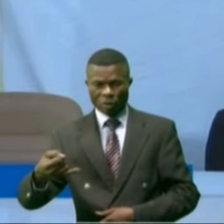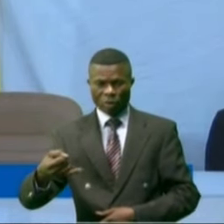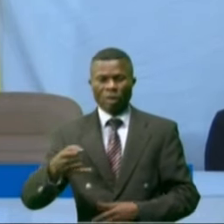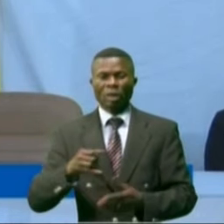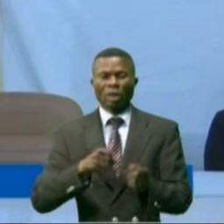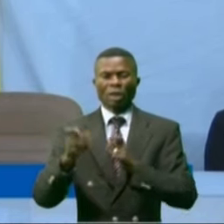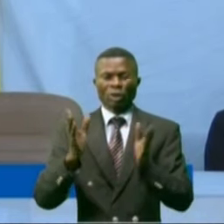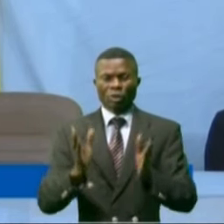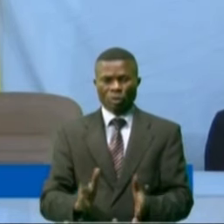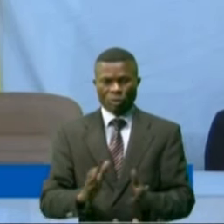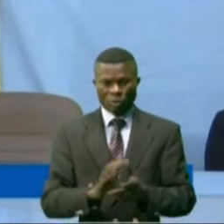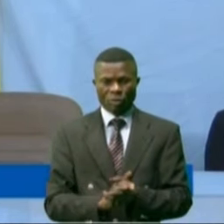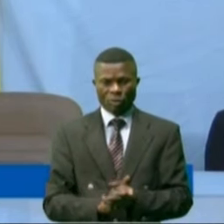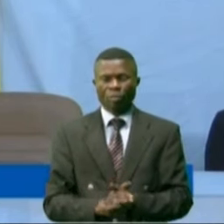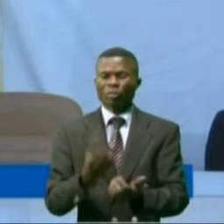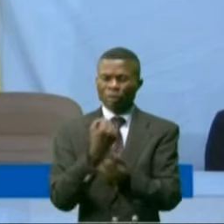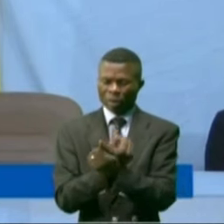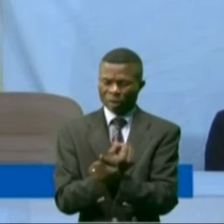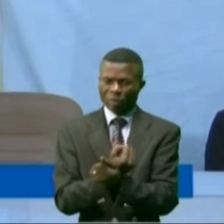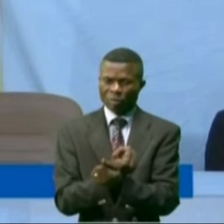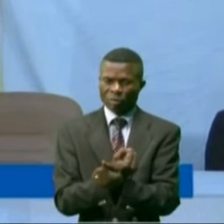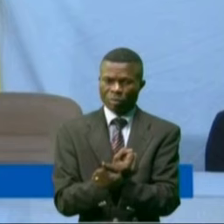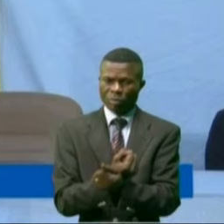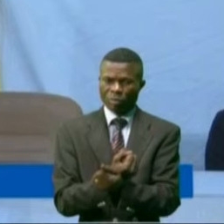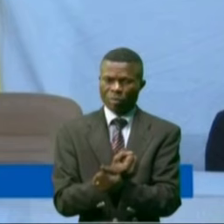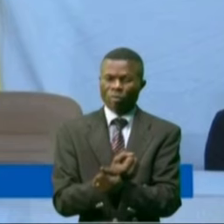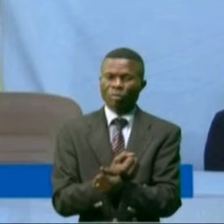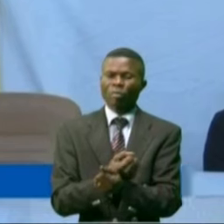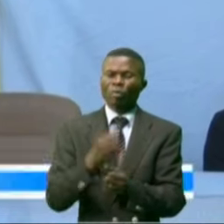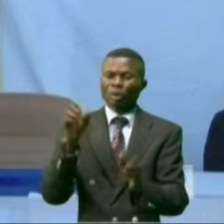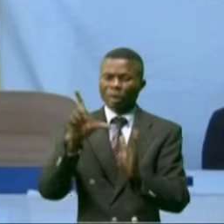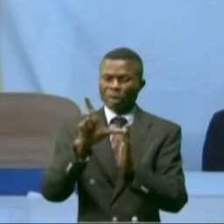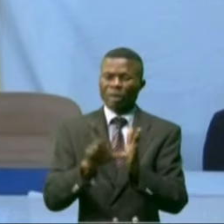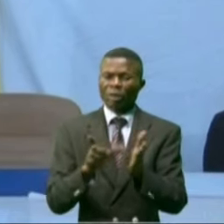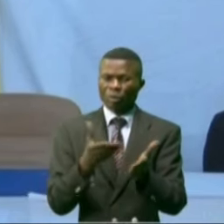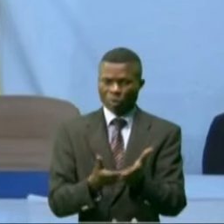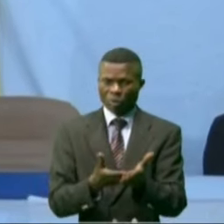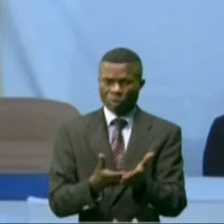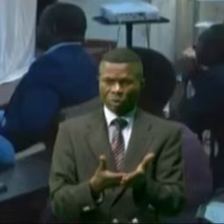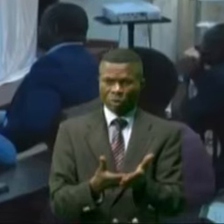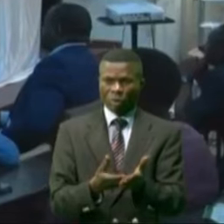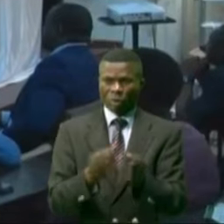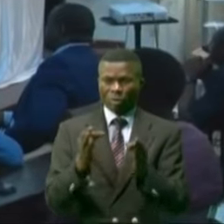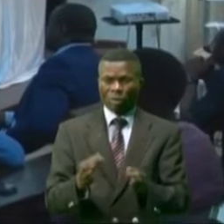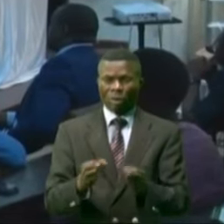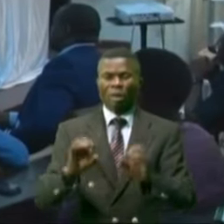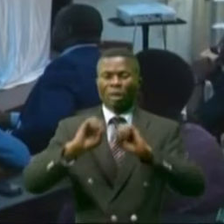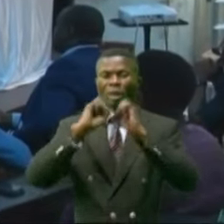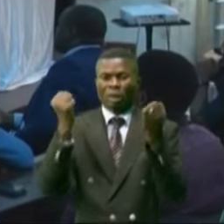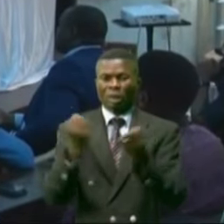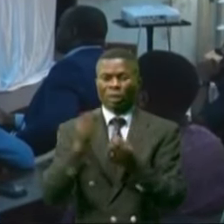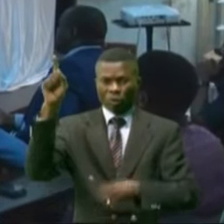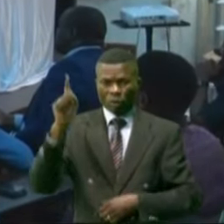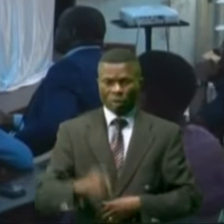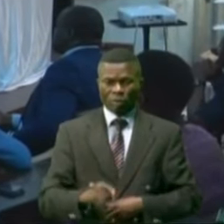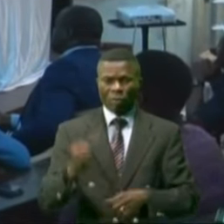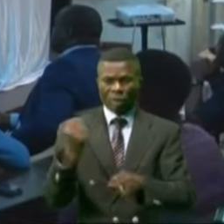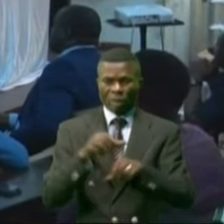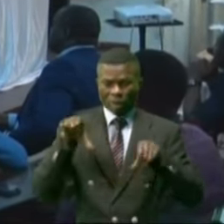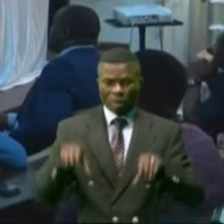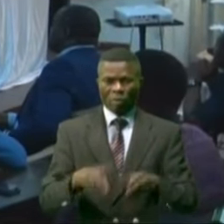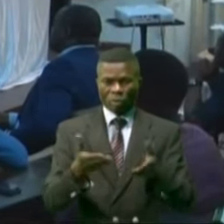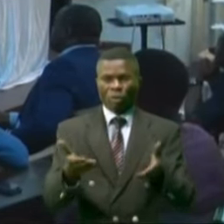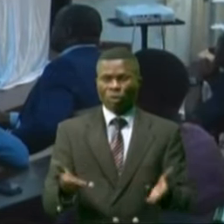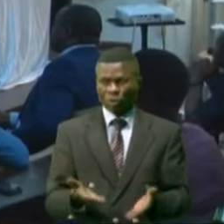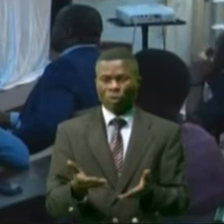gouvernance. Ils doivent respecter ce genre de processus. Ça comporte quoi? La société qui vient en République démocratique du